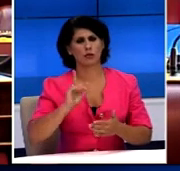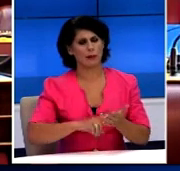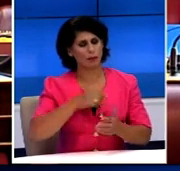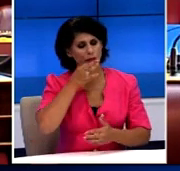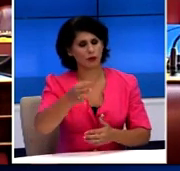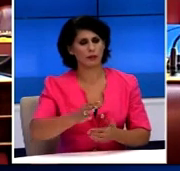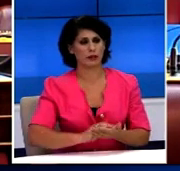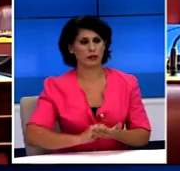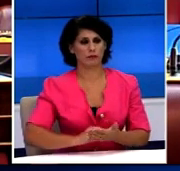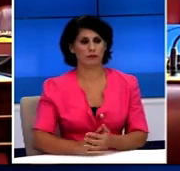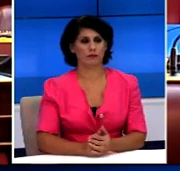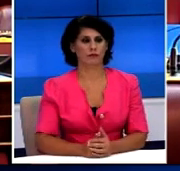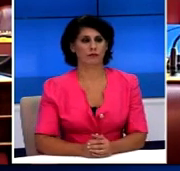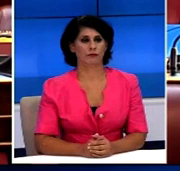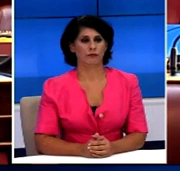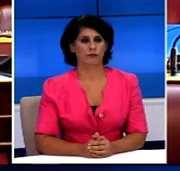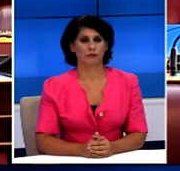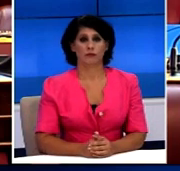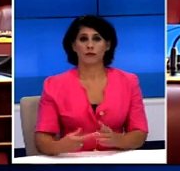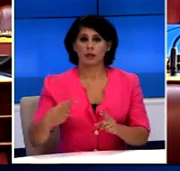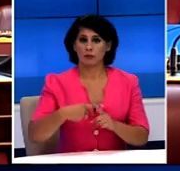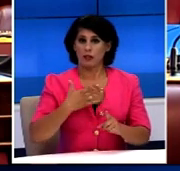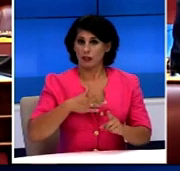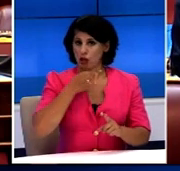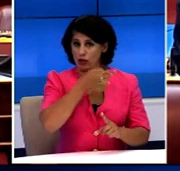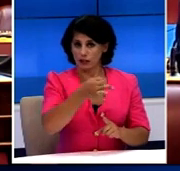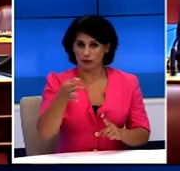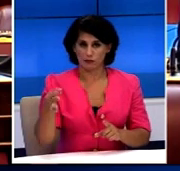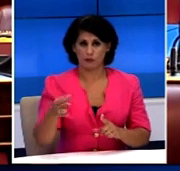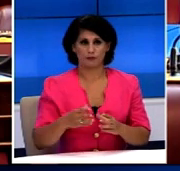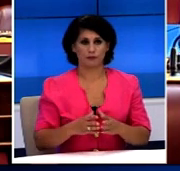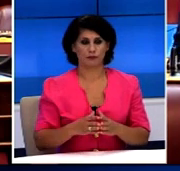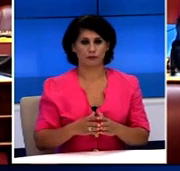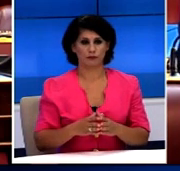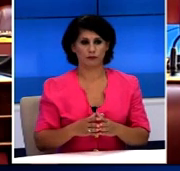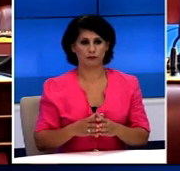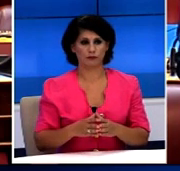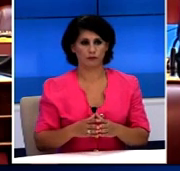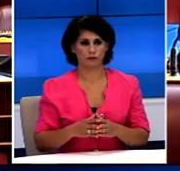επιπλέον θέλω να σας επισημάνω ότι